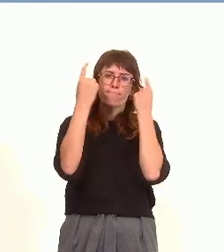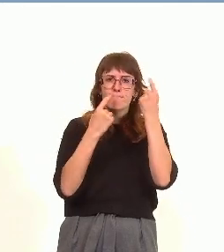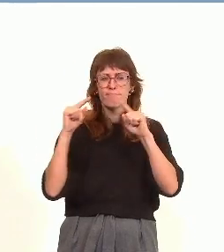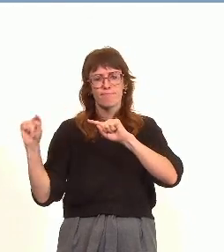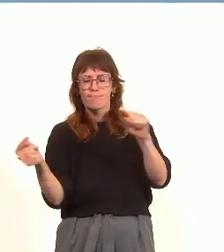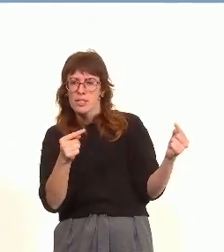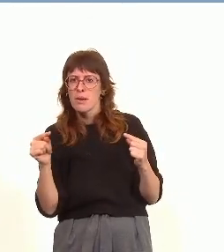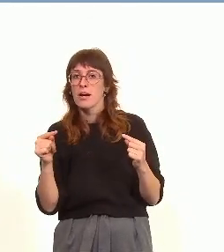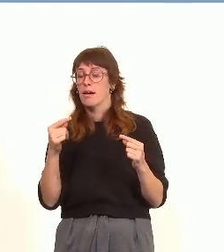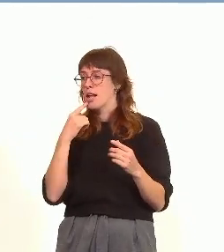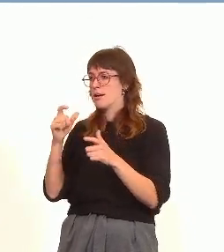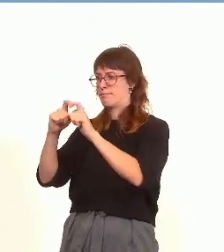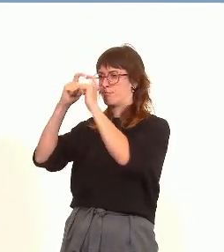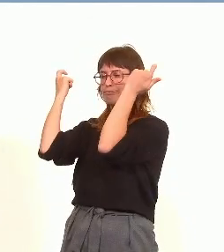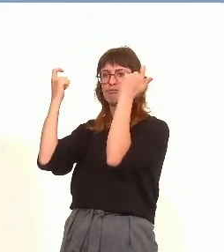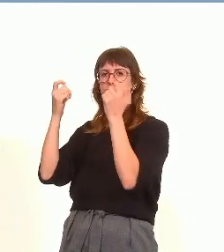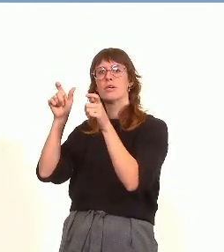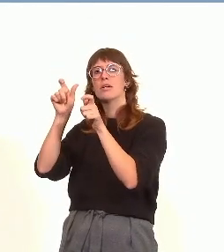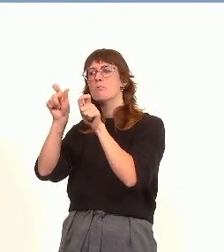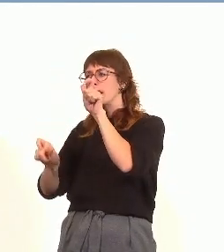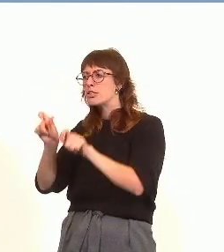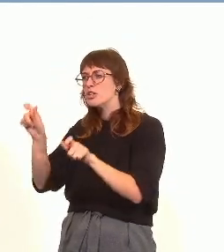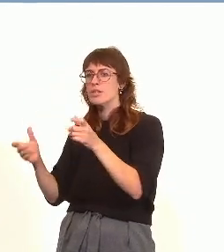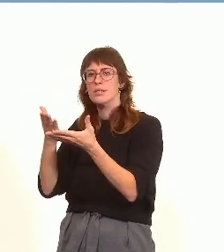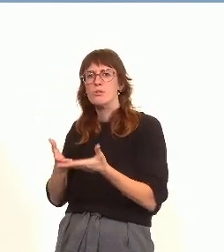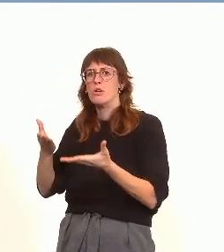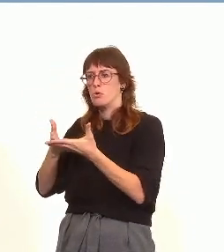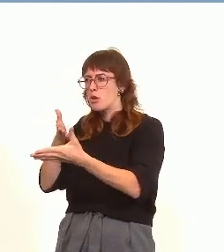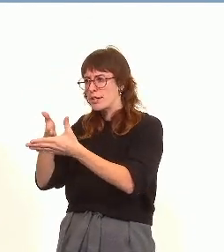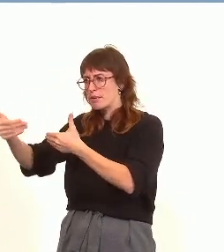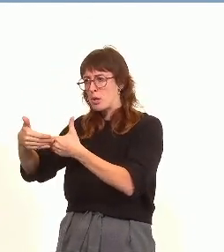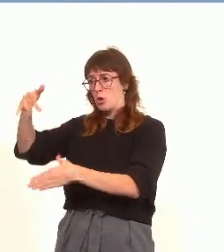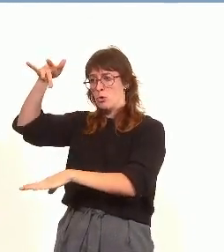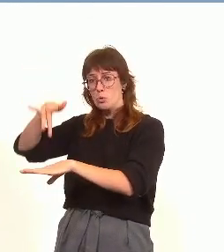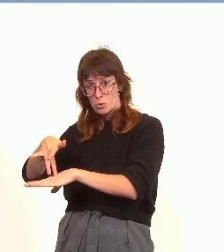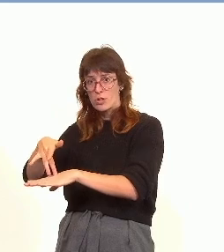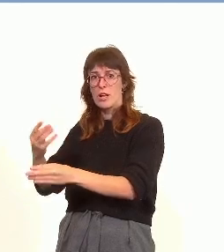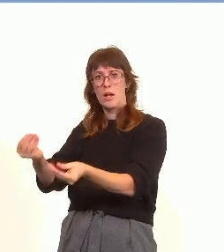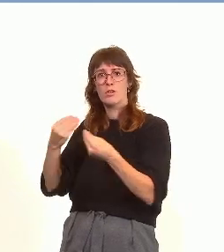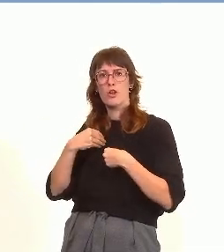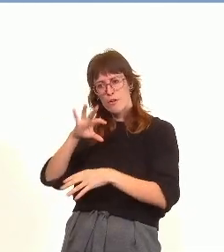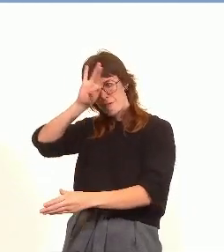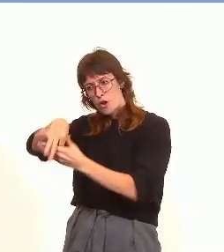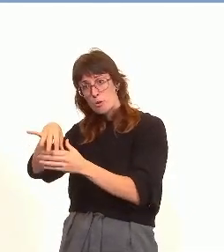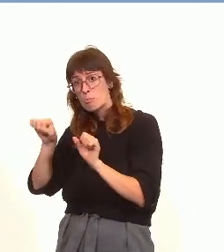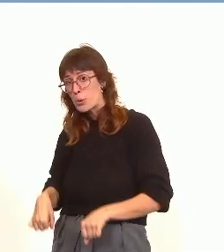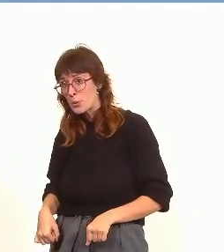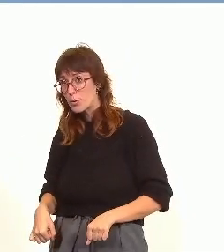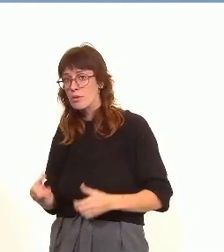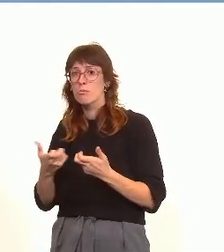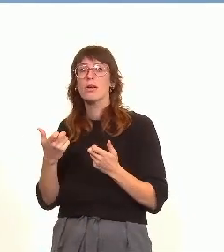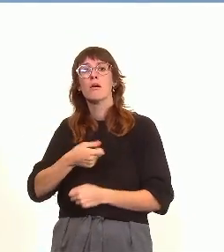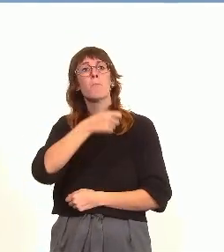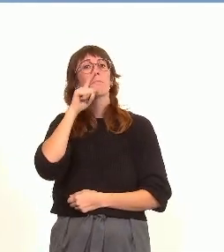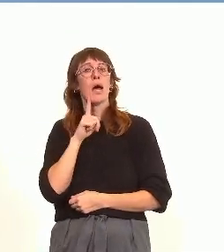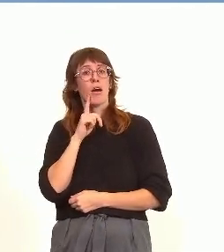nouveau statut. C'est-à-dire, le fait d'être concerné vous donne-t-il le droit de voter? Est-ce qu'un parent d'enfant handicapé peut voter au même titre qu'une personne qui est